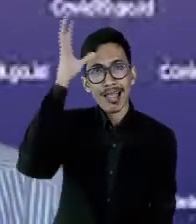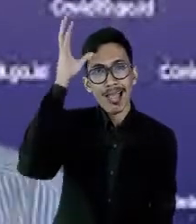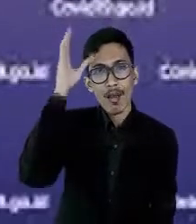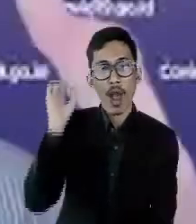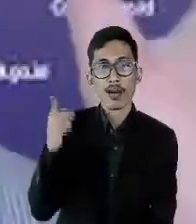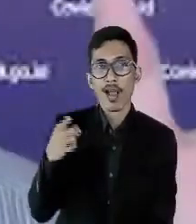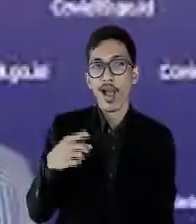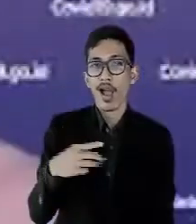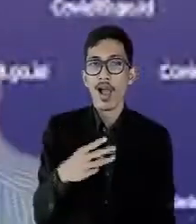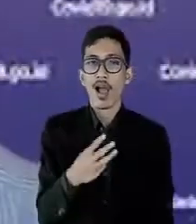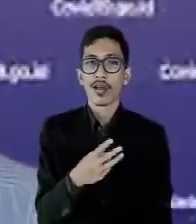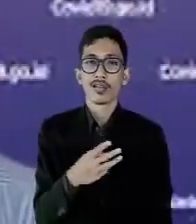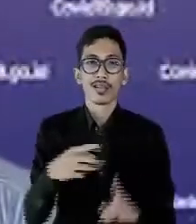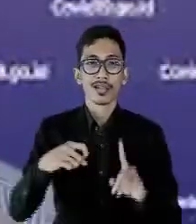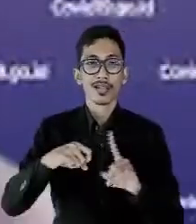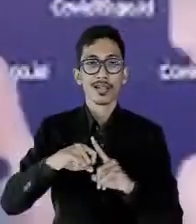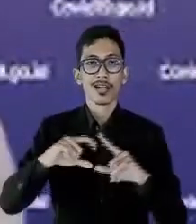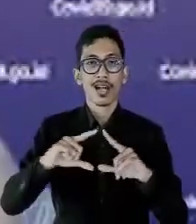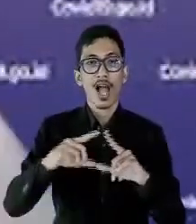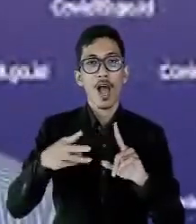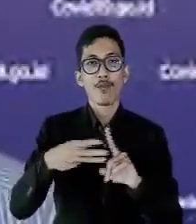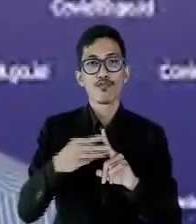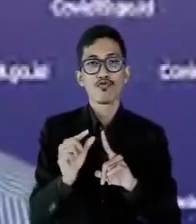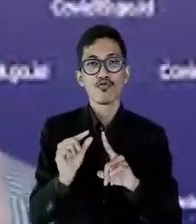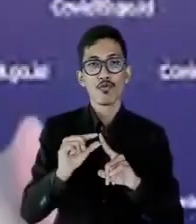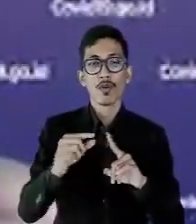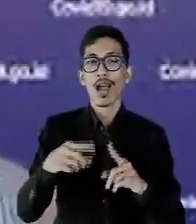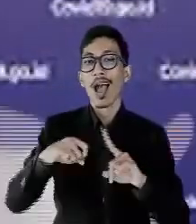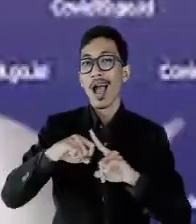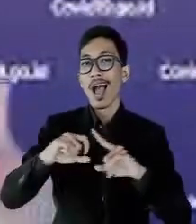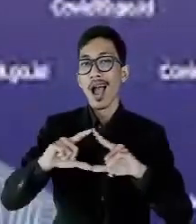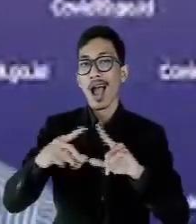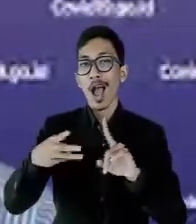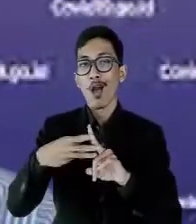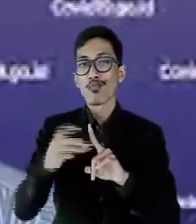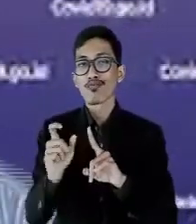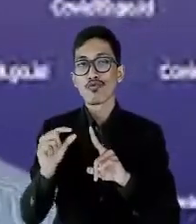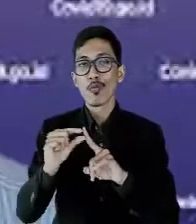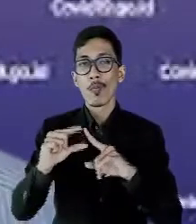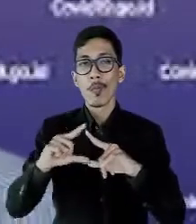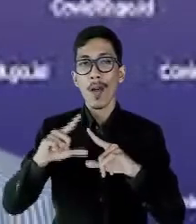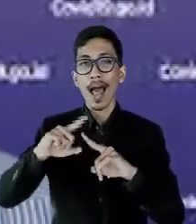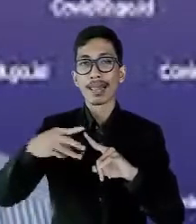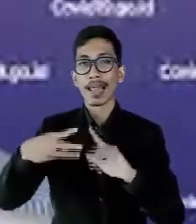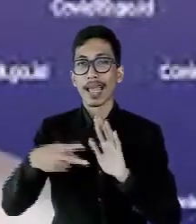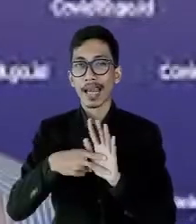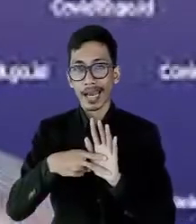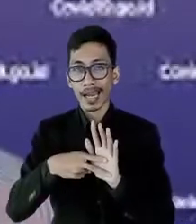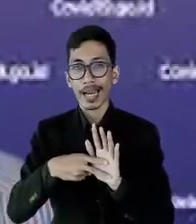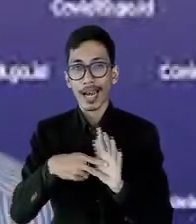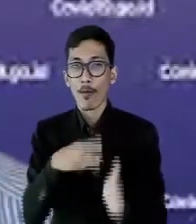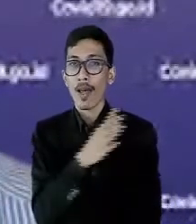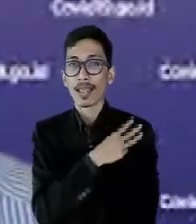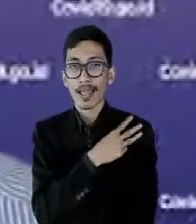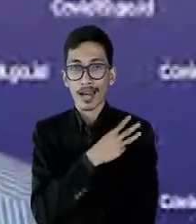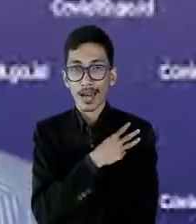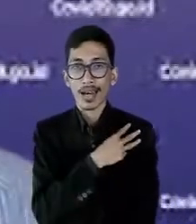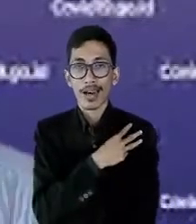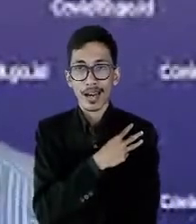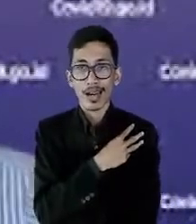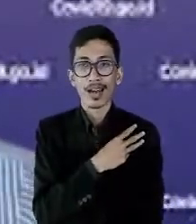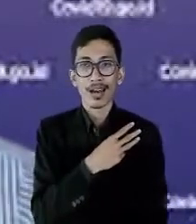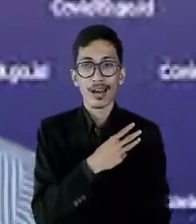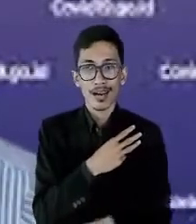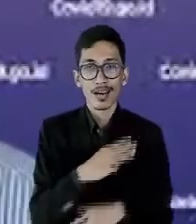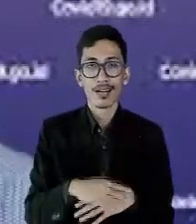ini ada kabupaten, ada kota, dan ada dua venue yang berbeda. Betul ya Pak Joni Kolang ya, bahwa Kota Jayapura